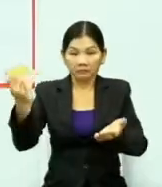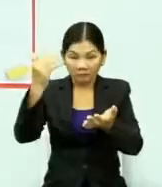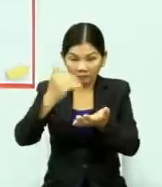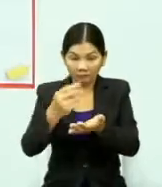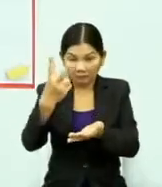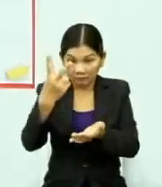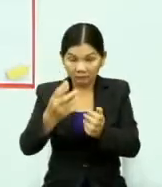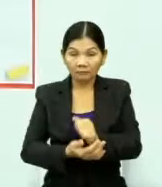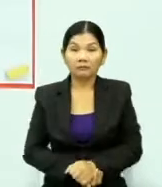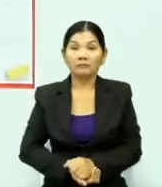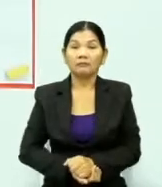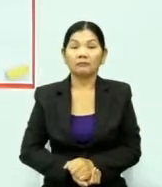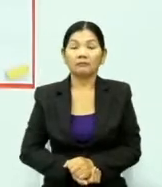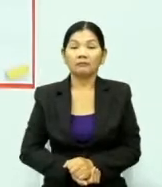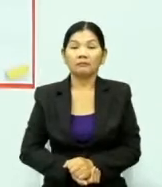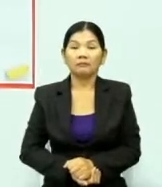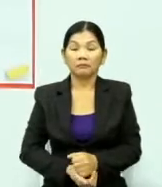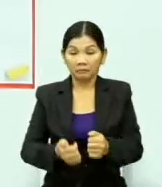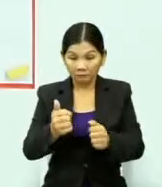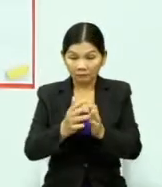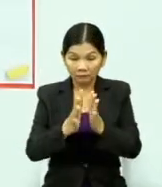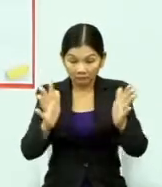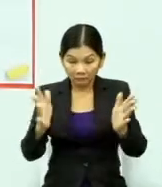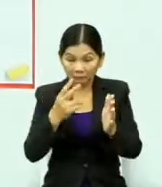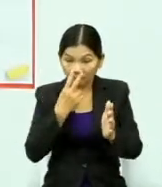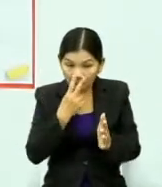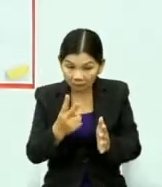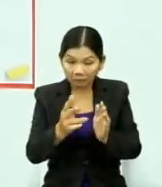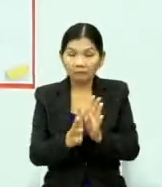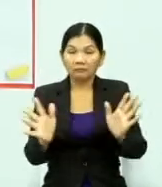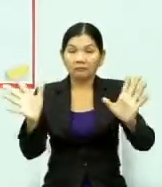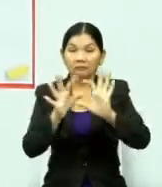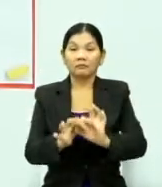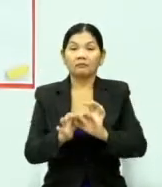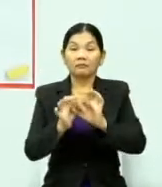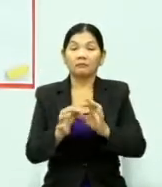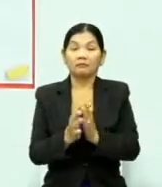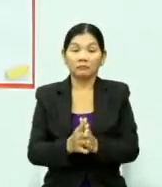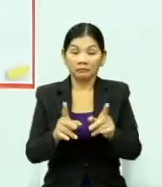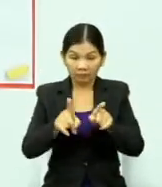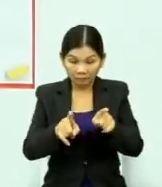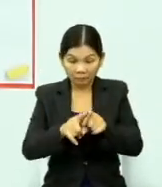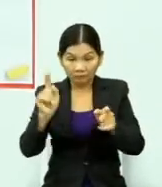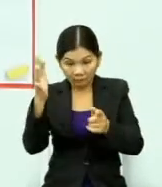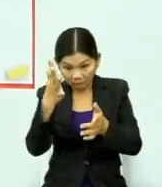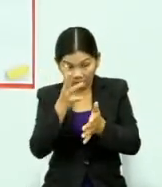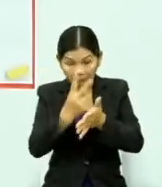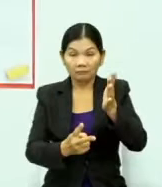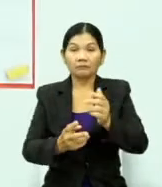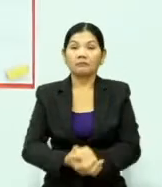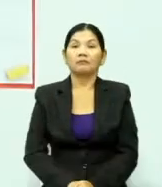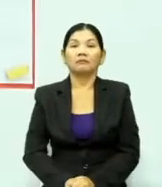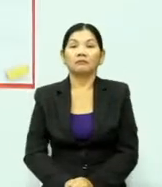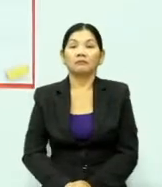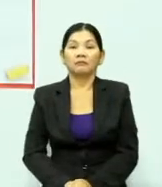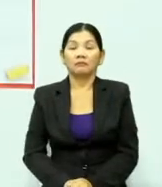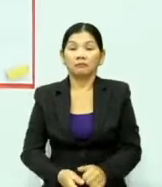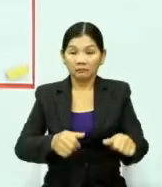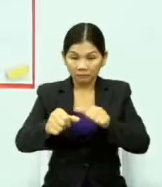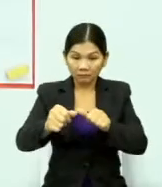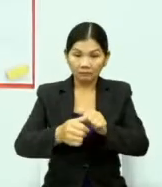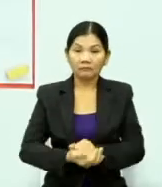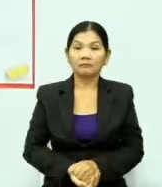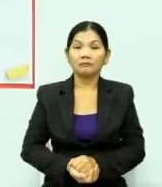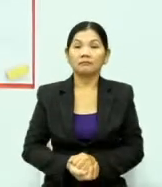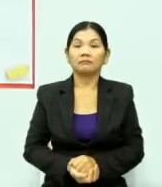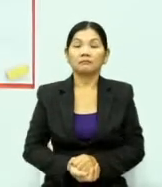đó cha anh dân dân bán cúp chuộp biện tên năng rụp hiệp rút rút hai ta chịu bằng tỏ ní nè